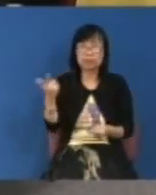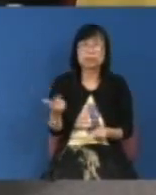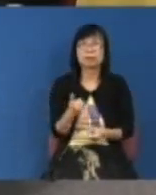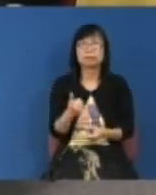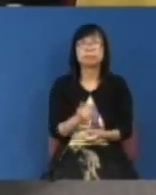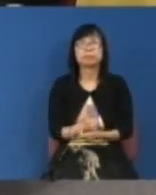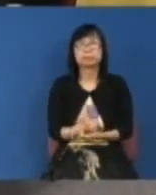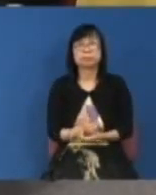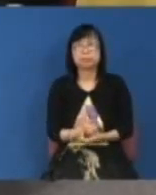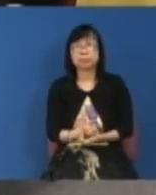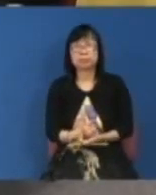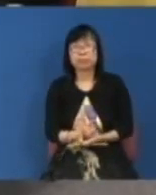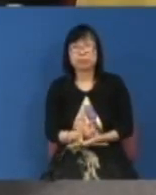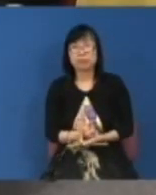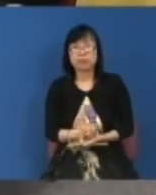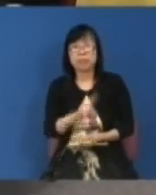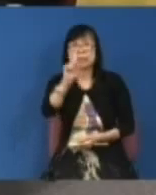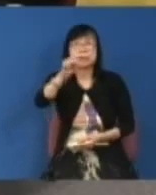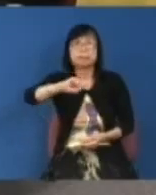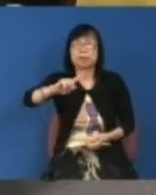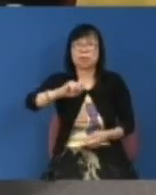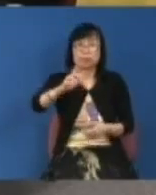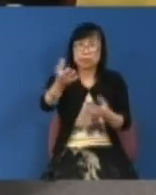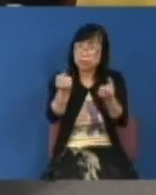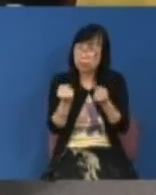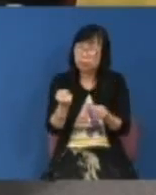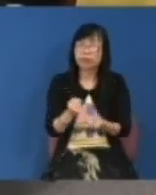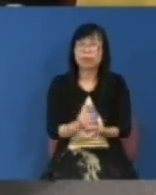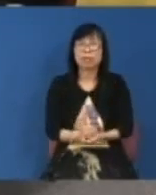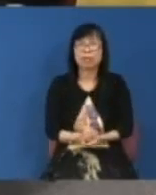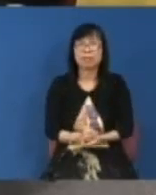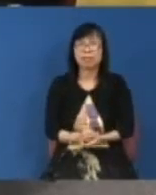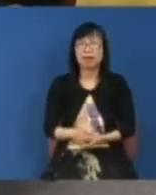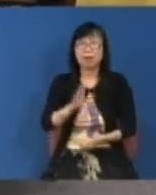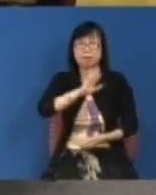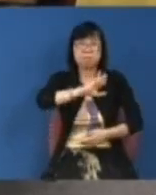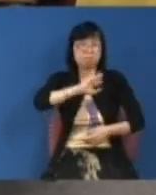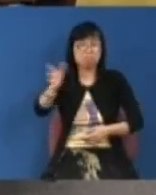，fine， 咁你點爭取咧？而家 唔要6000蚊，要12000蚊啊！